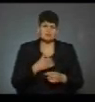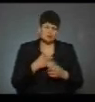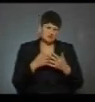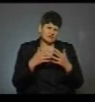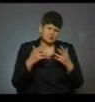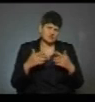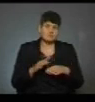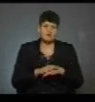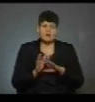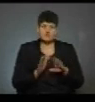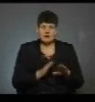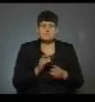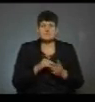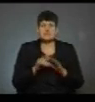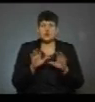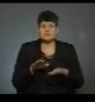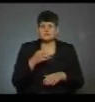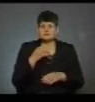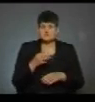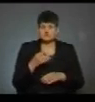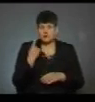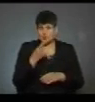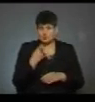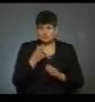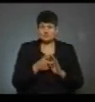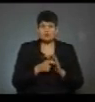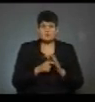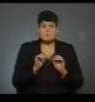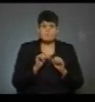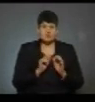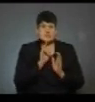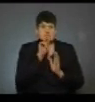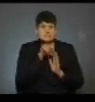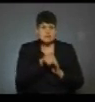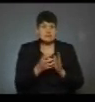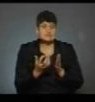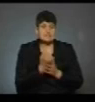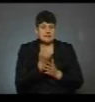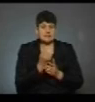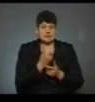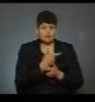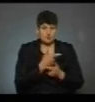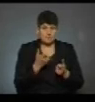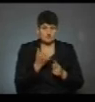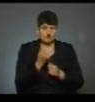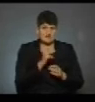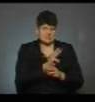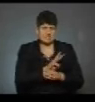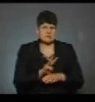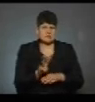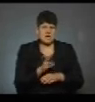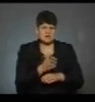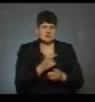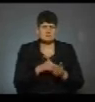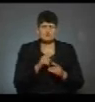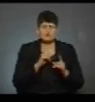інших факторів, але міський голова зазначив, що на особистому кабінеті можна знайти певну інформацію у вас на сайті чи на сайті